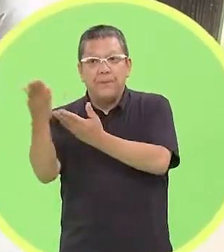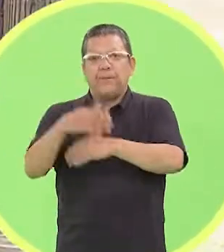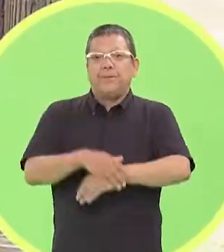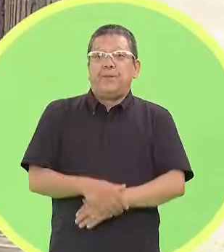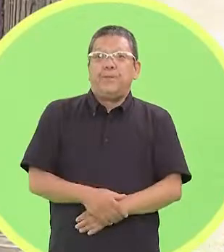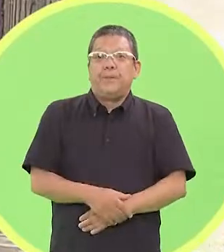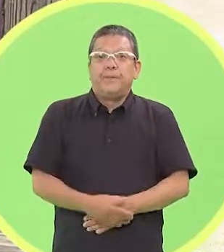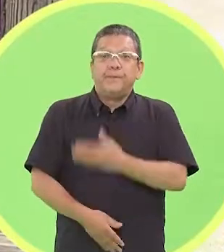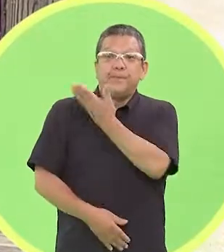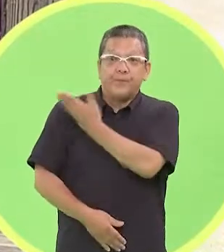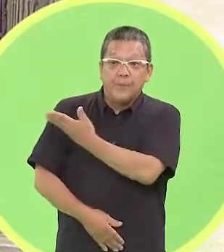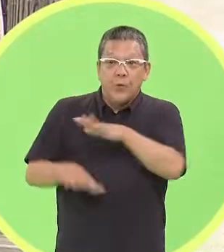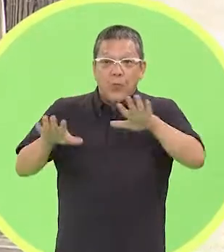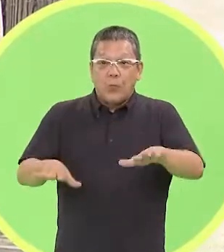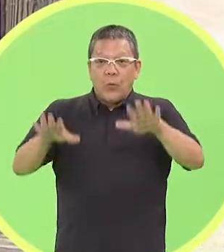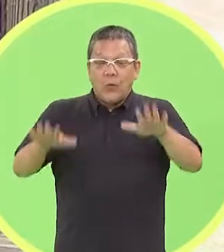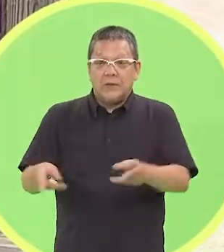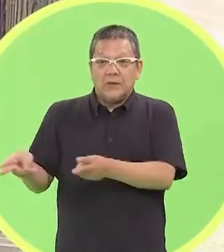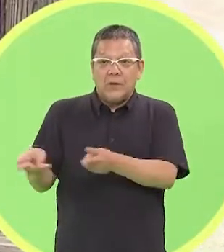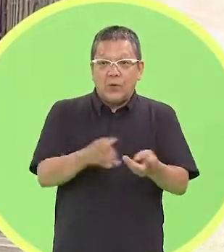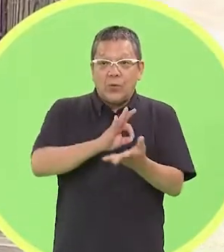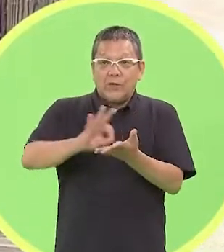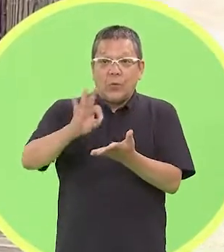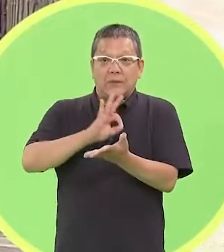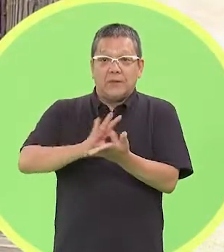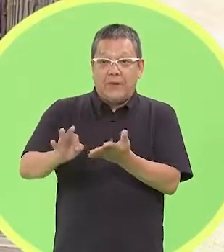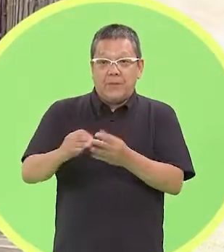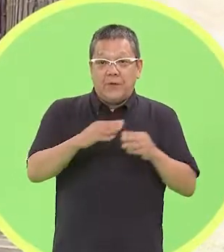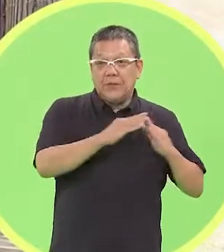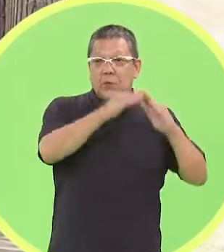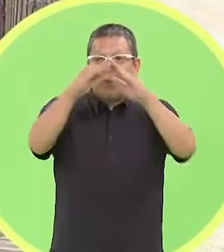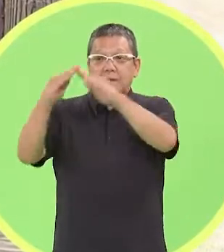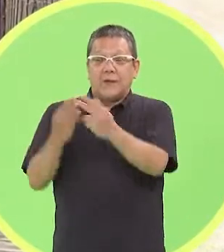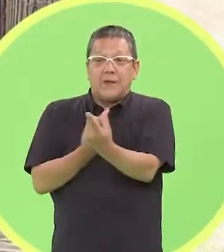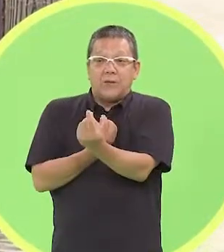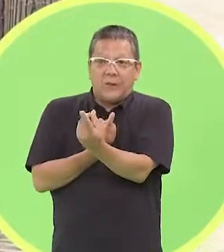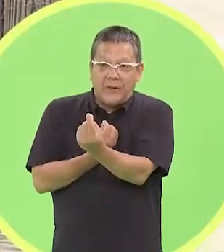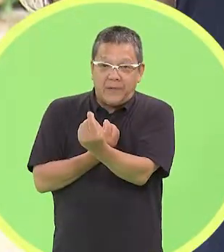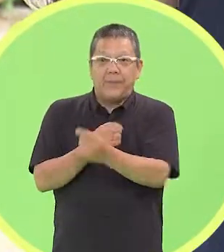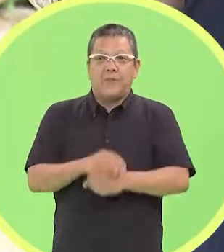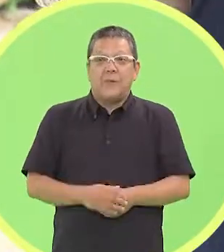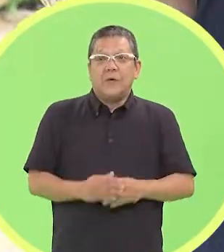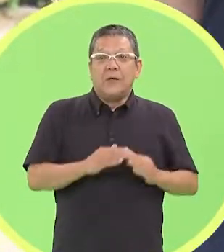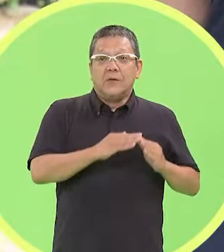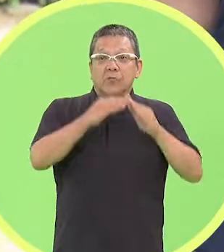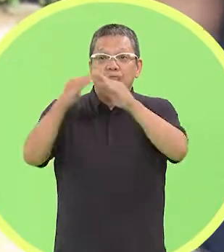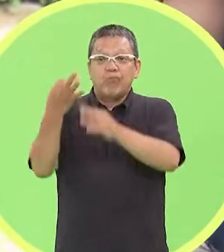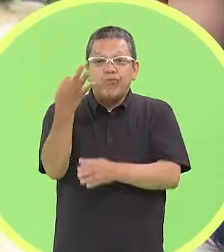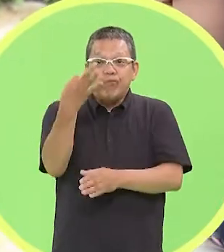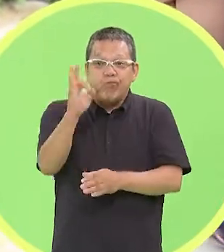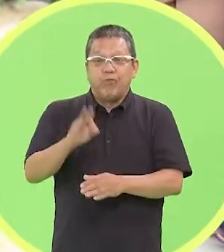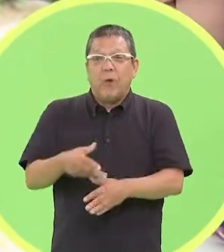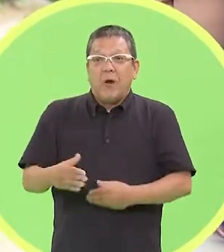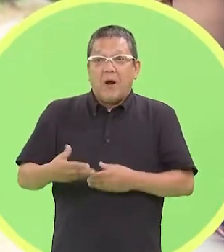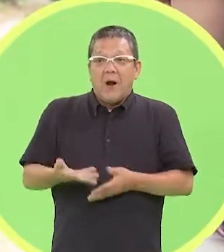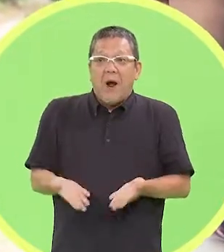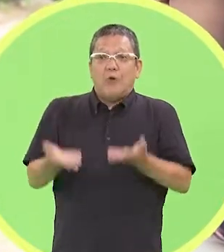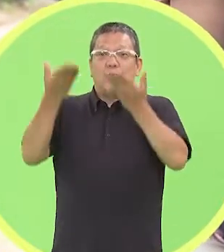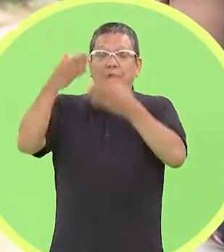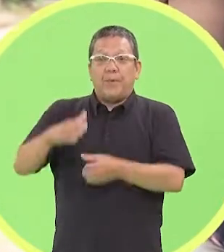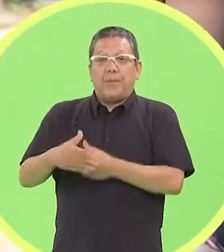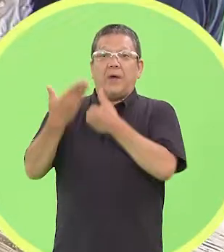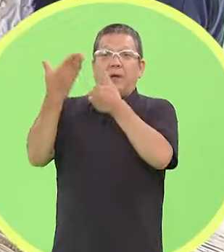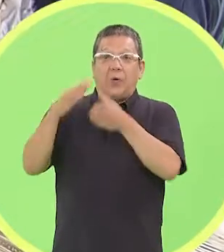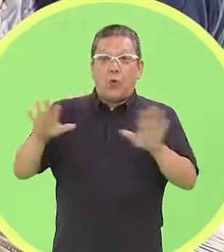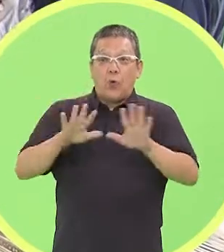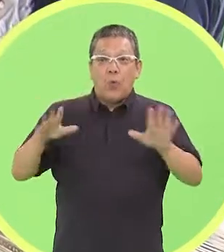。 平木さんは今年度に制度を利用して引っ越されたんですよね。 はい、引っ越し費用の負担が軽くなりましたし、子